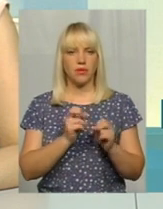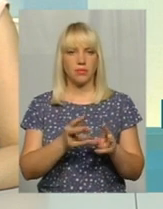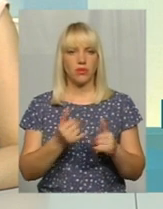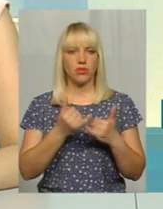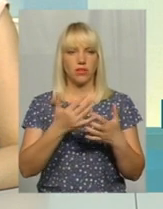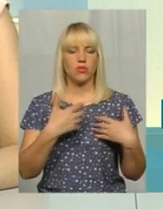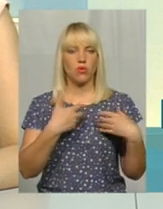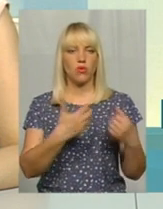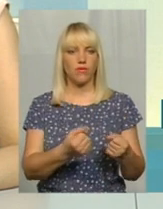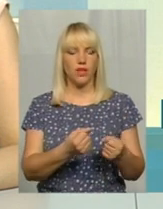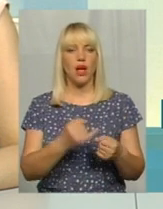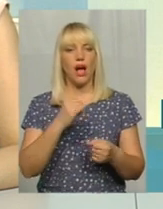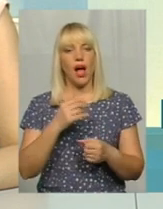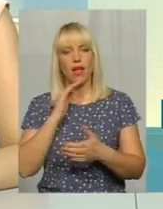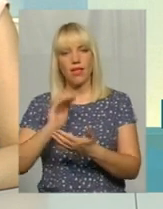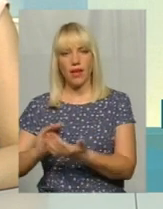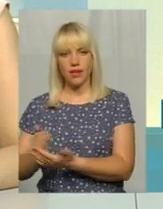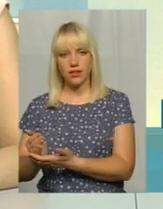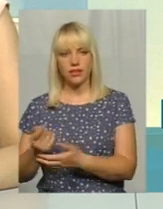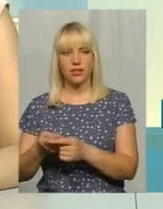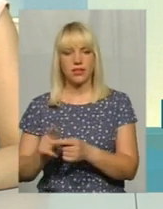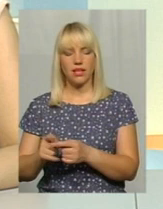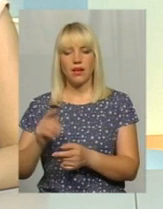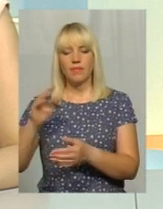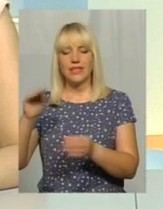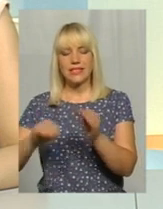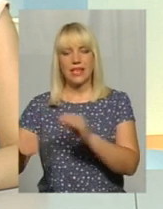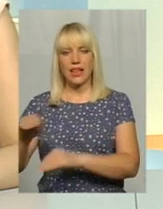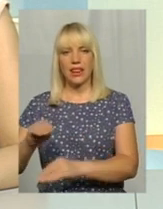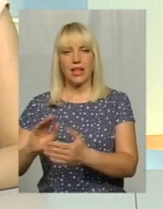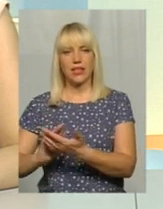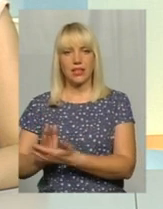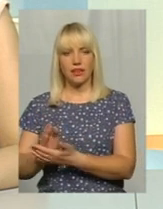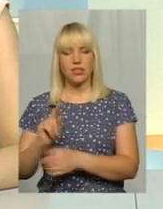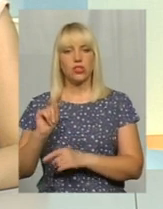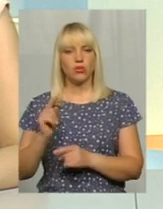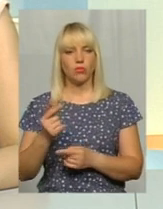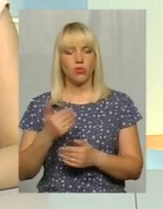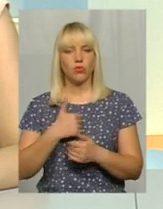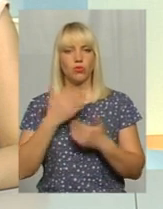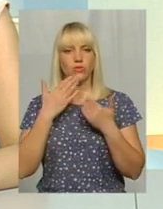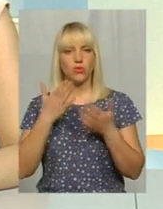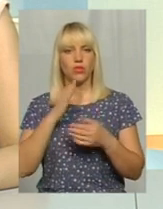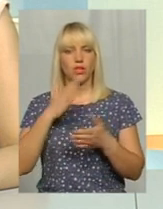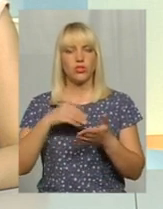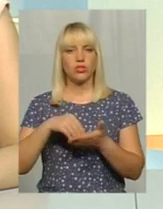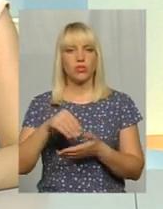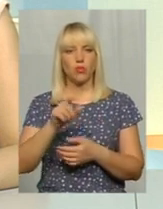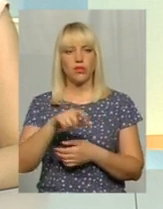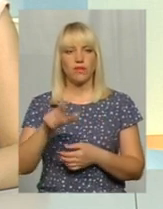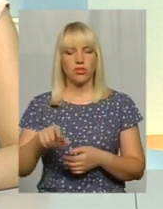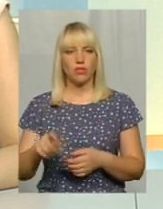першу чергу. А якість – це вже склад якісний. Тому хочу звернутися до наших споживачів, в першу чергу,